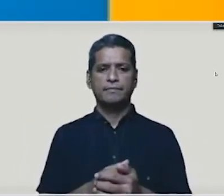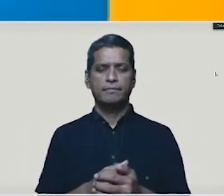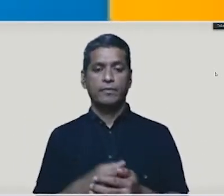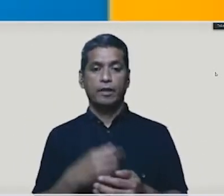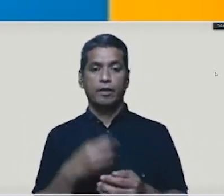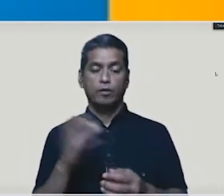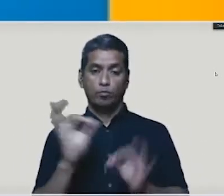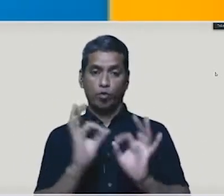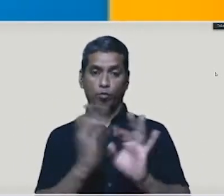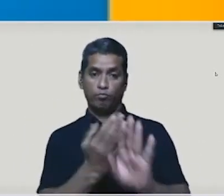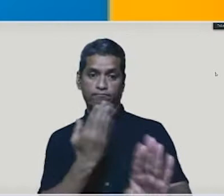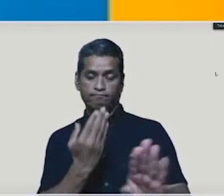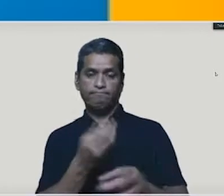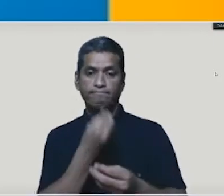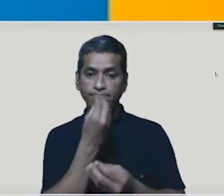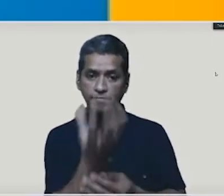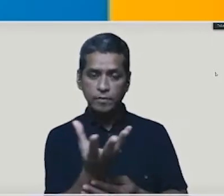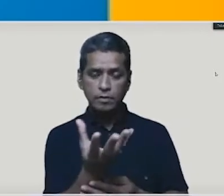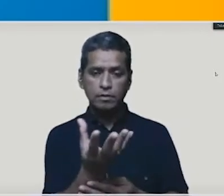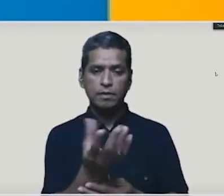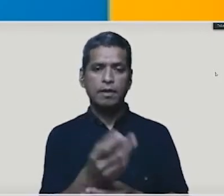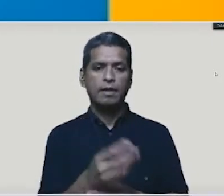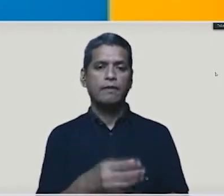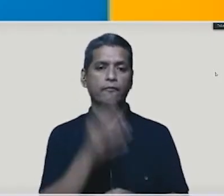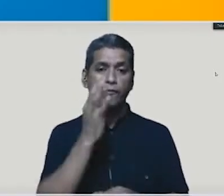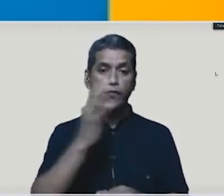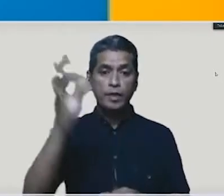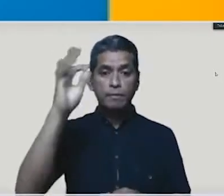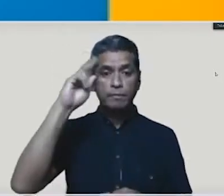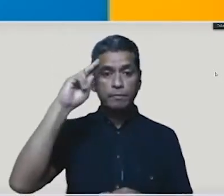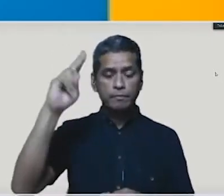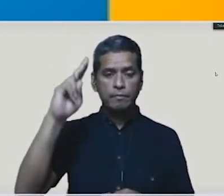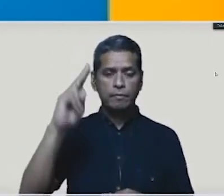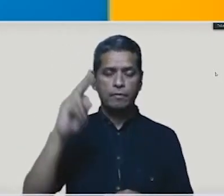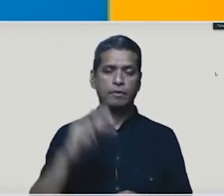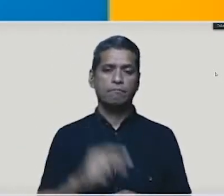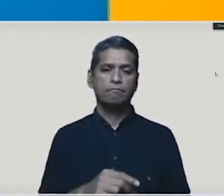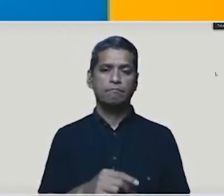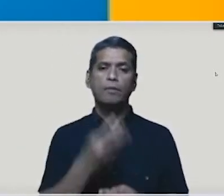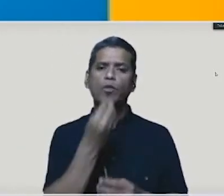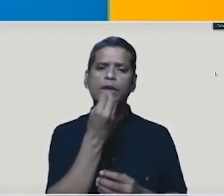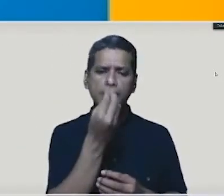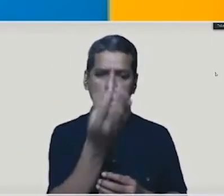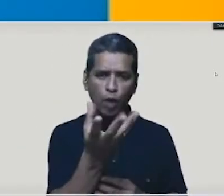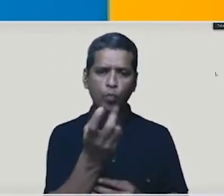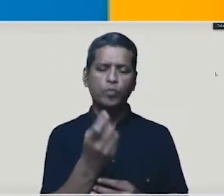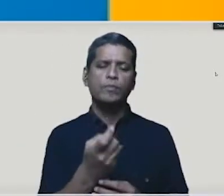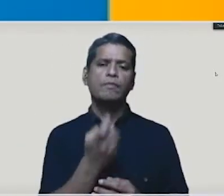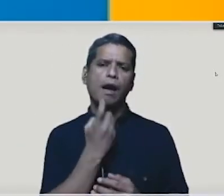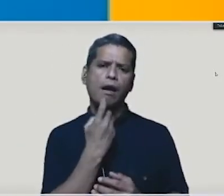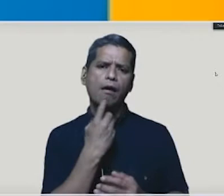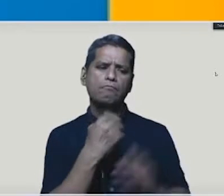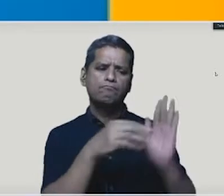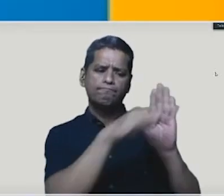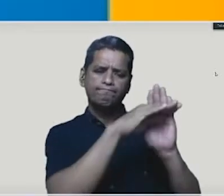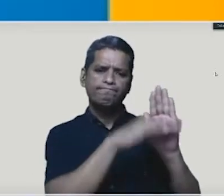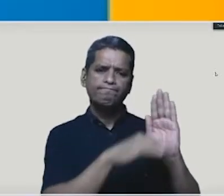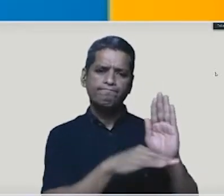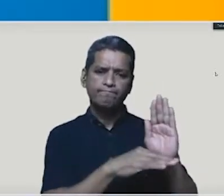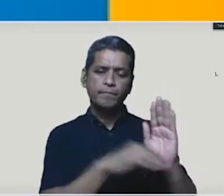Palar akan menyampaikan firman Tuhan ada beberapa hal yang ingin saya sampaikan kepada kita semuanya yang bernama